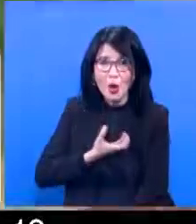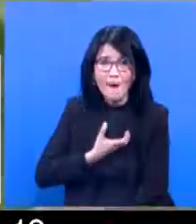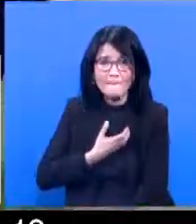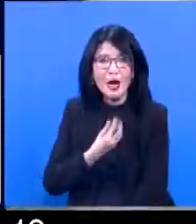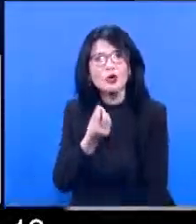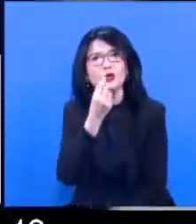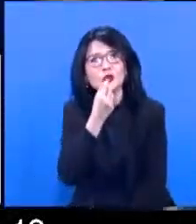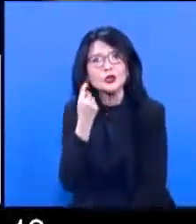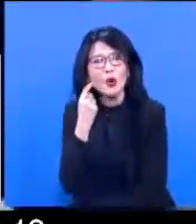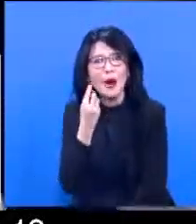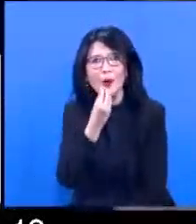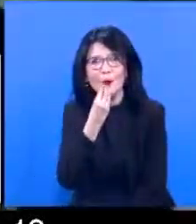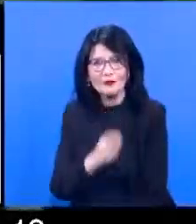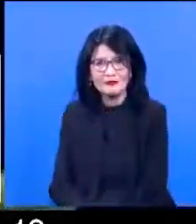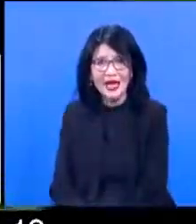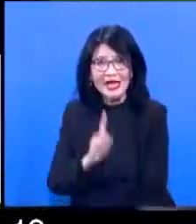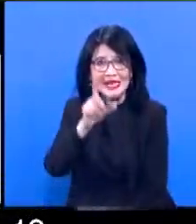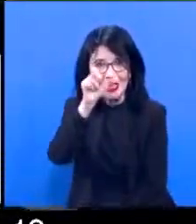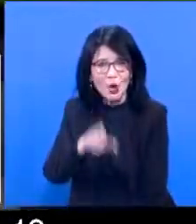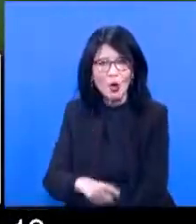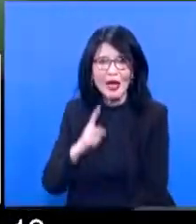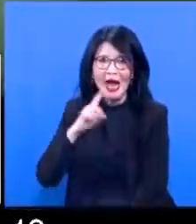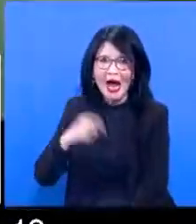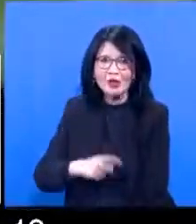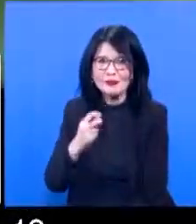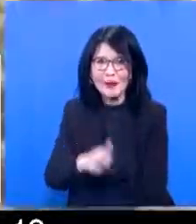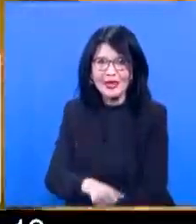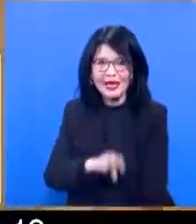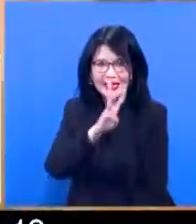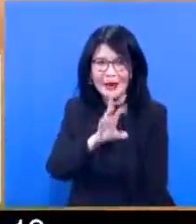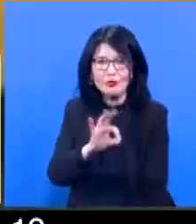rasa manisnya melon, setiap wisatawan wajib merogoh kocek